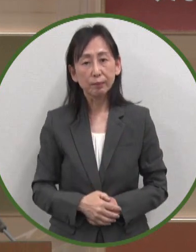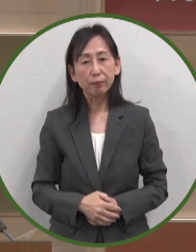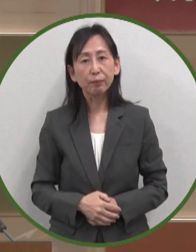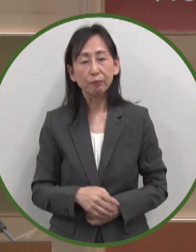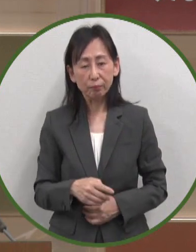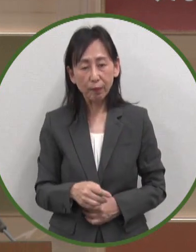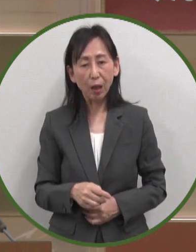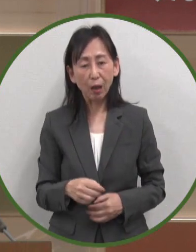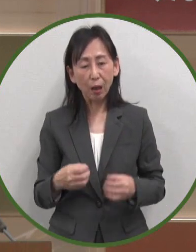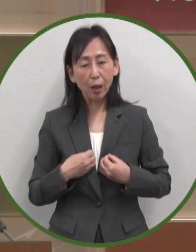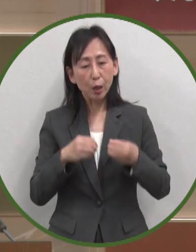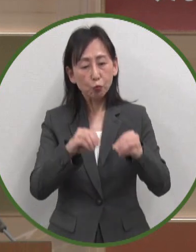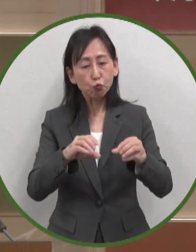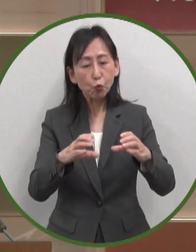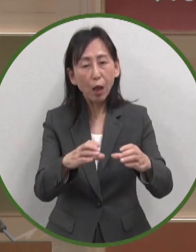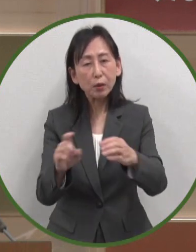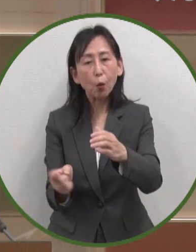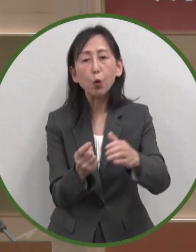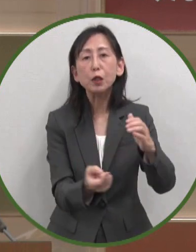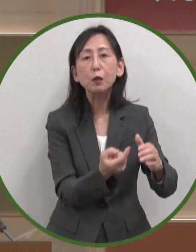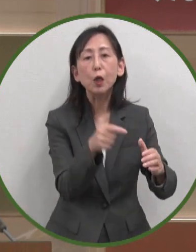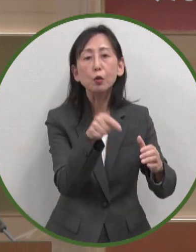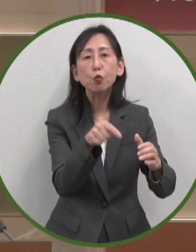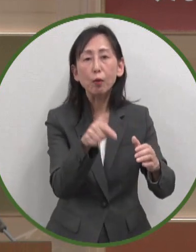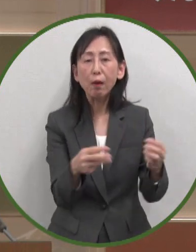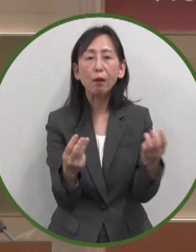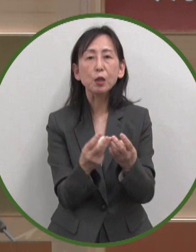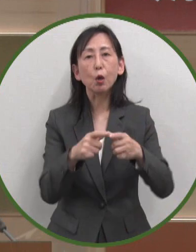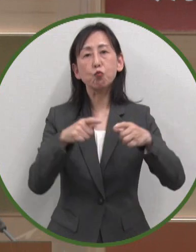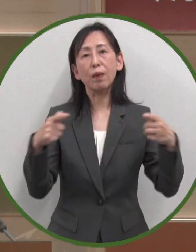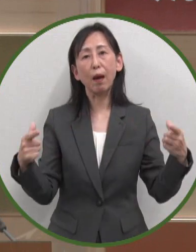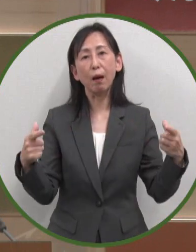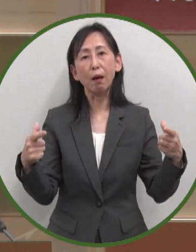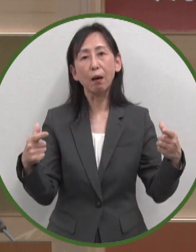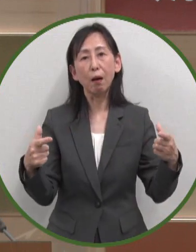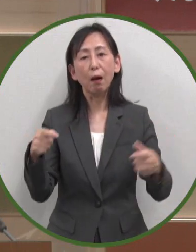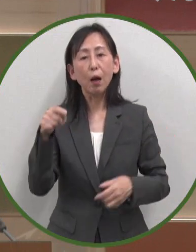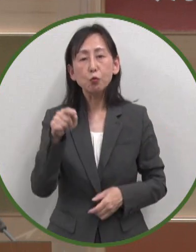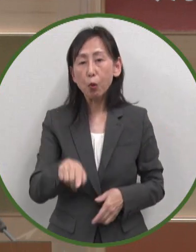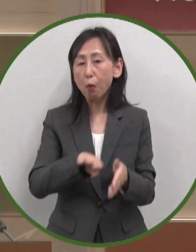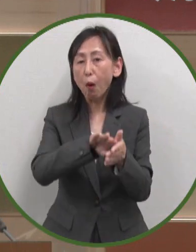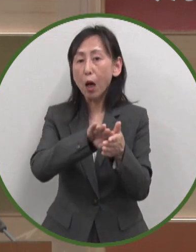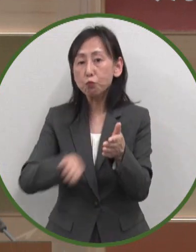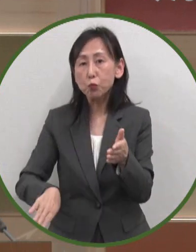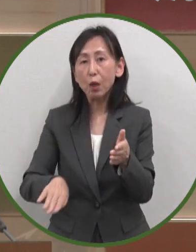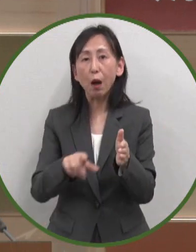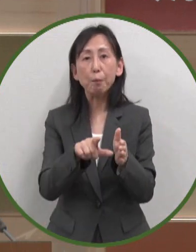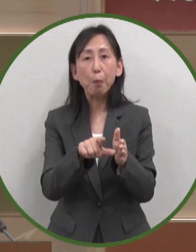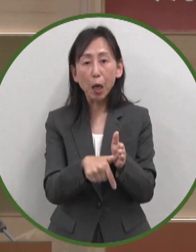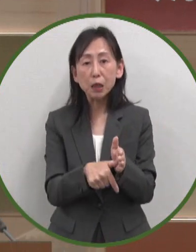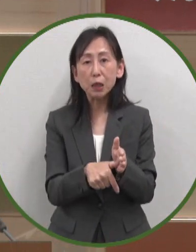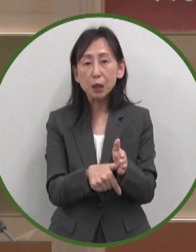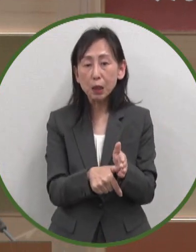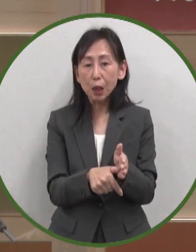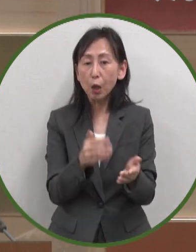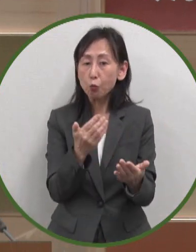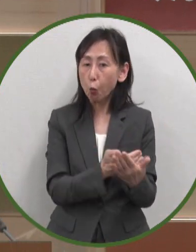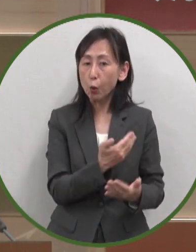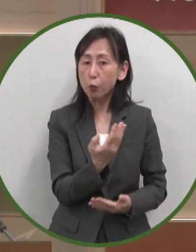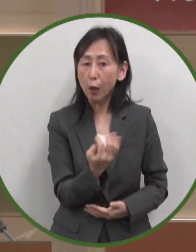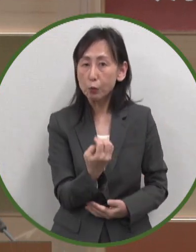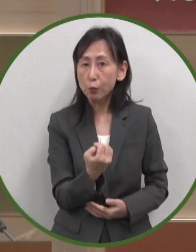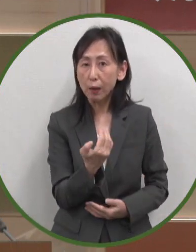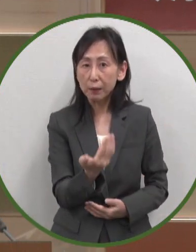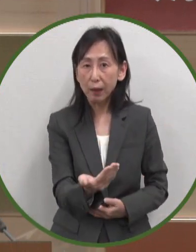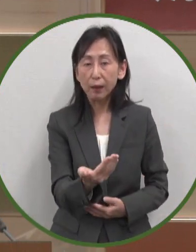上げされている面が、あるんじゃないかと。で、それを取り除いた場合に、どれぐらいになっているかと。